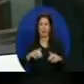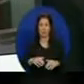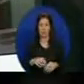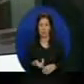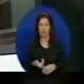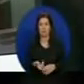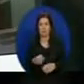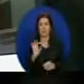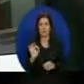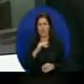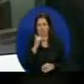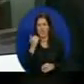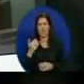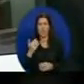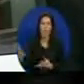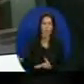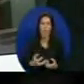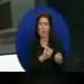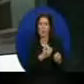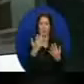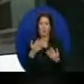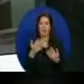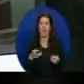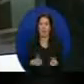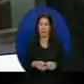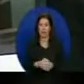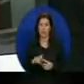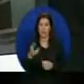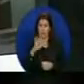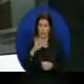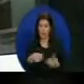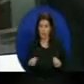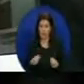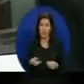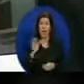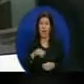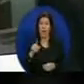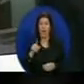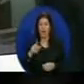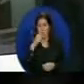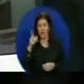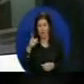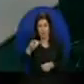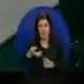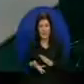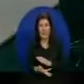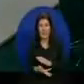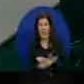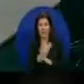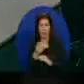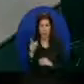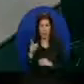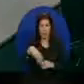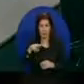לפנות כמות כחול היותר גדולה. יש אבל עוד אפקטים. אפילו האפקט הזה של הטרקטור שאנחנו רואים עכשיו ברקע,